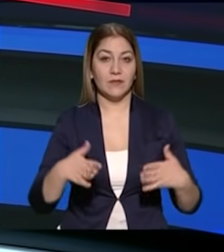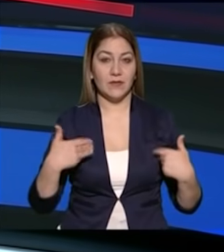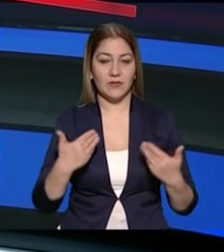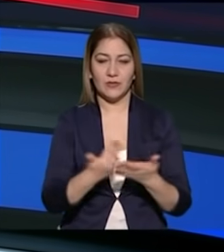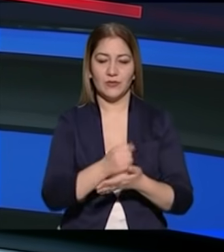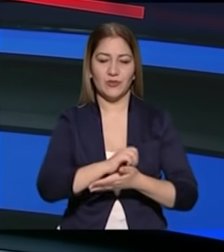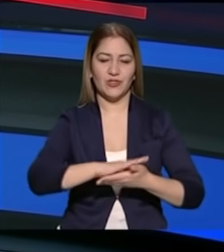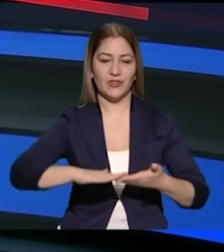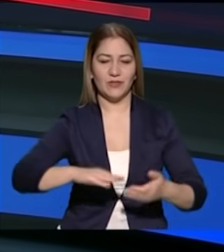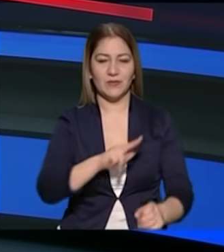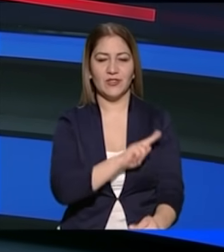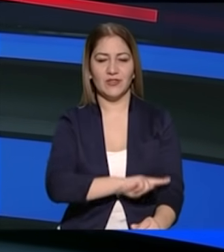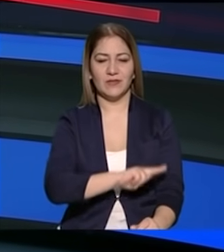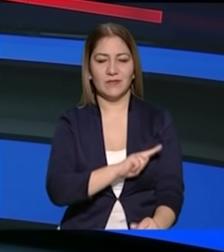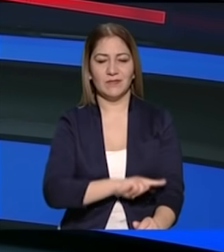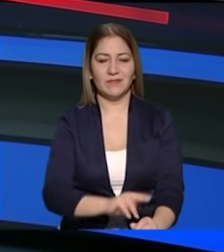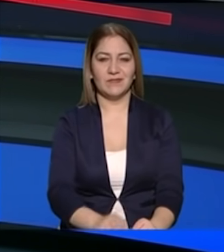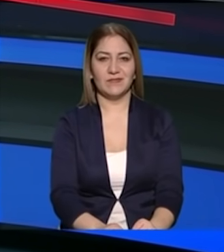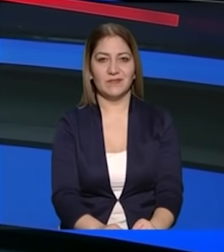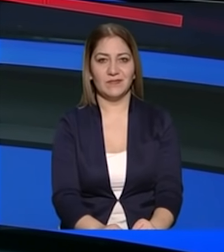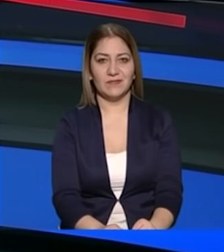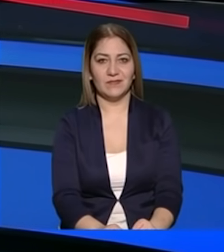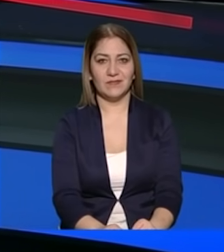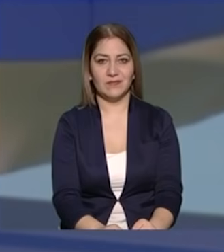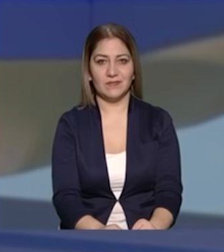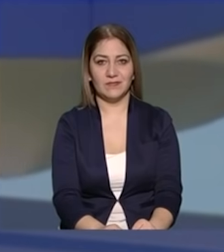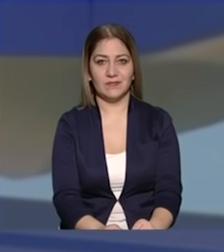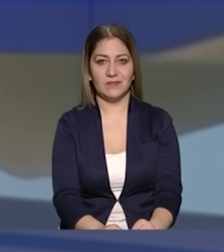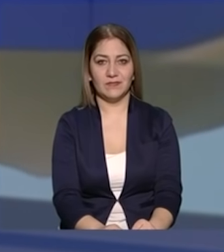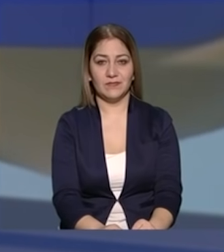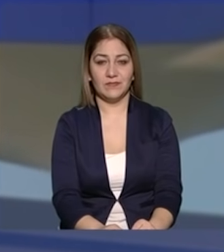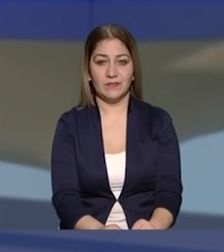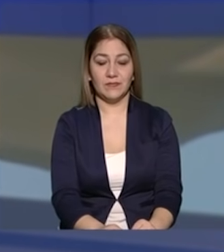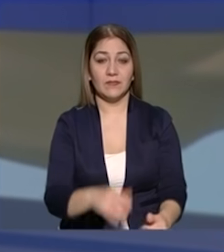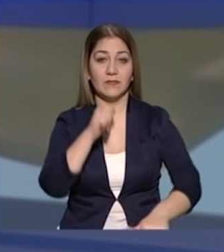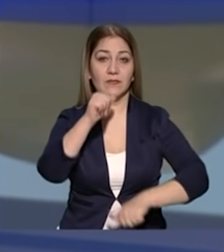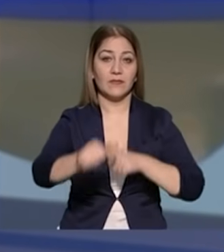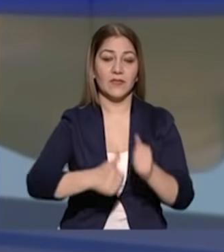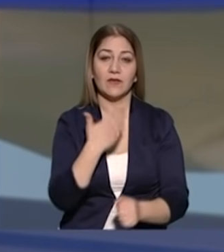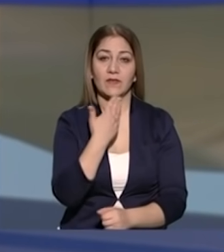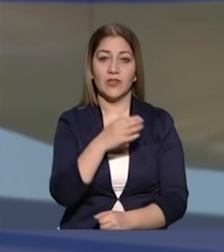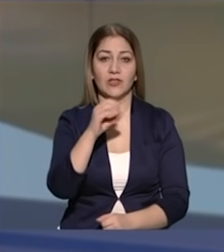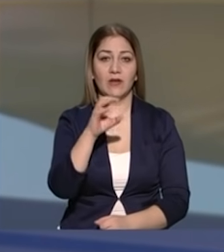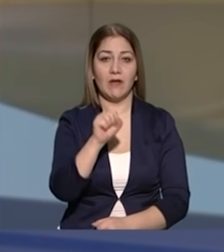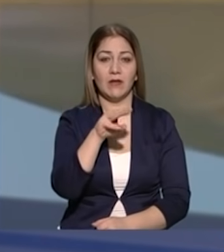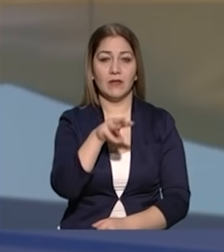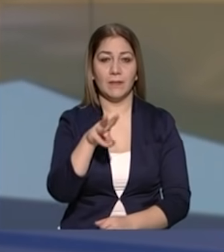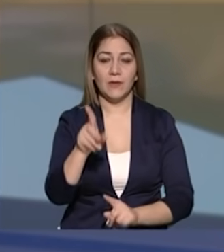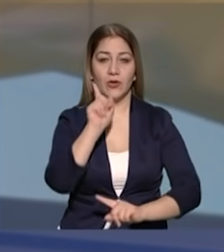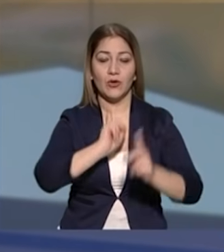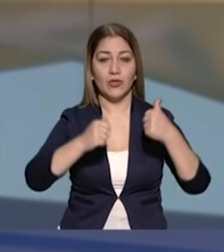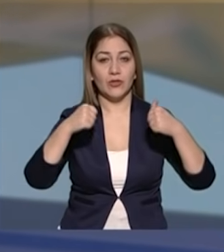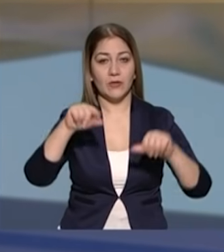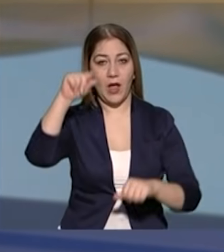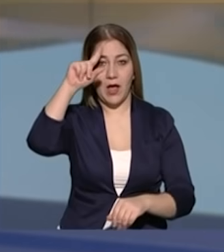Ժամը 17-ն է, առաջինալիքի ուղիղ եթերում լուրերի թողարկումն է, բարև ձեզ։ Այս տարվա վերջին ԵԱՏՄ բարձրագույն խորհրդի նիստում